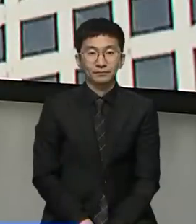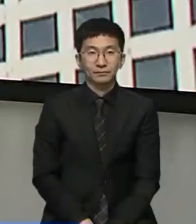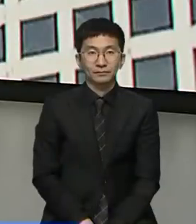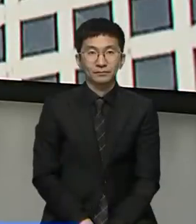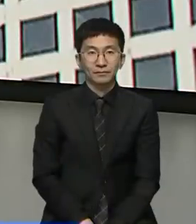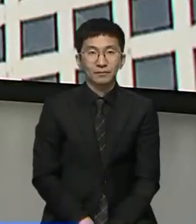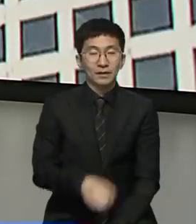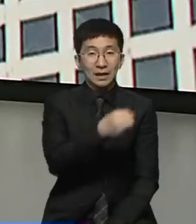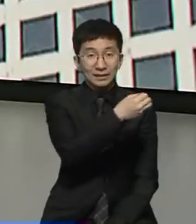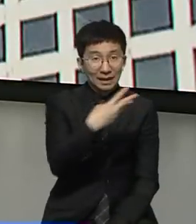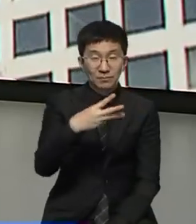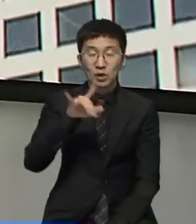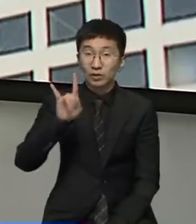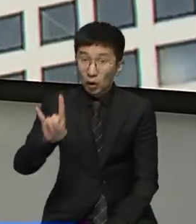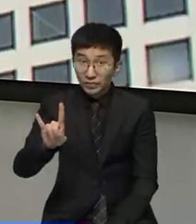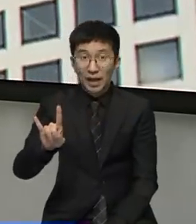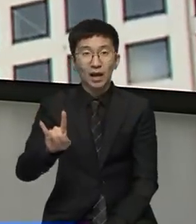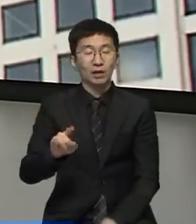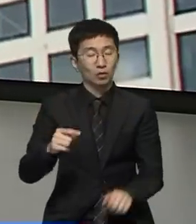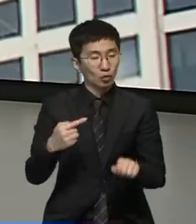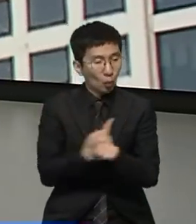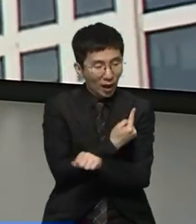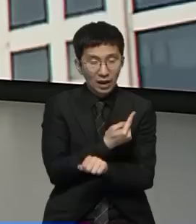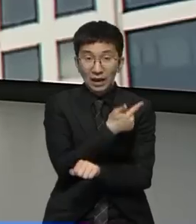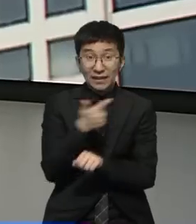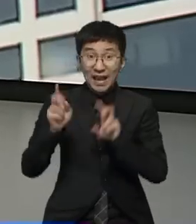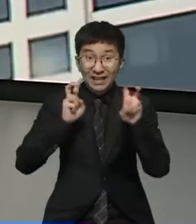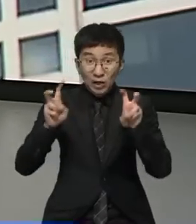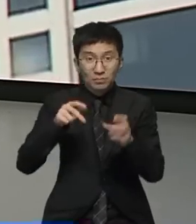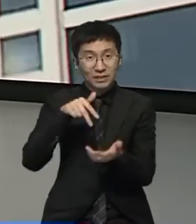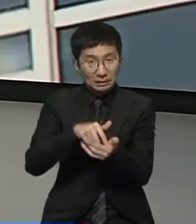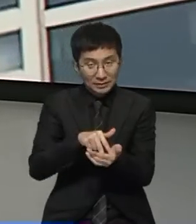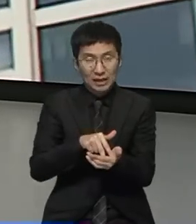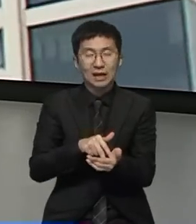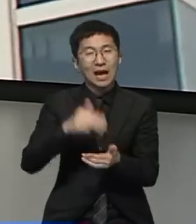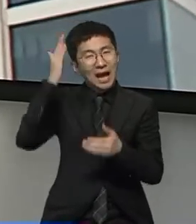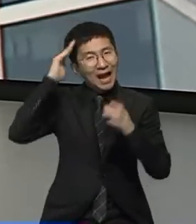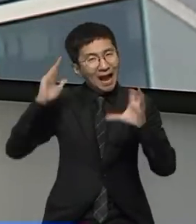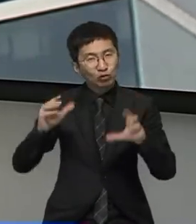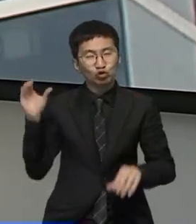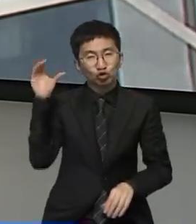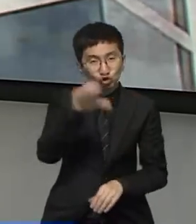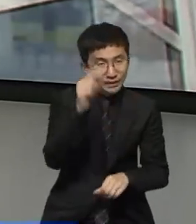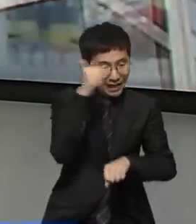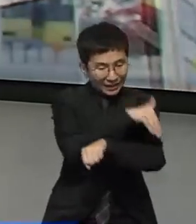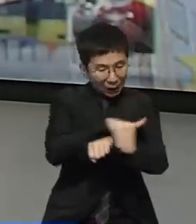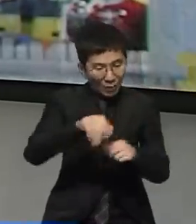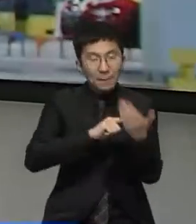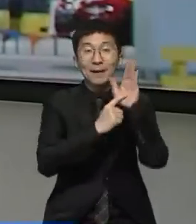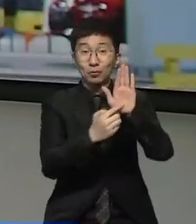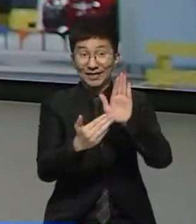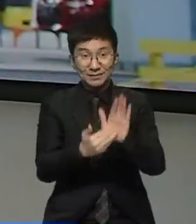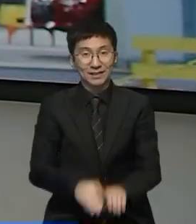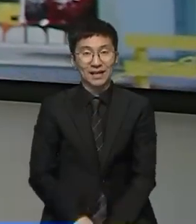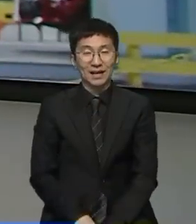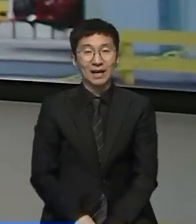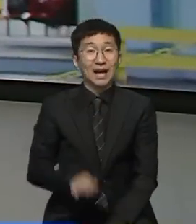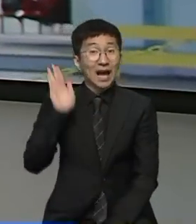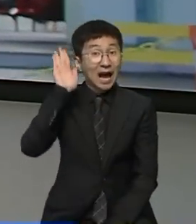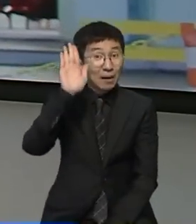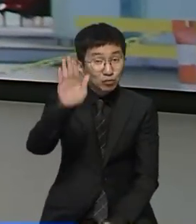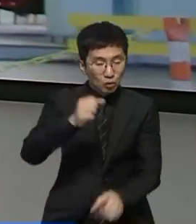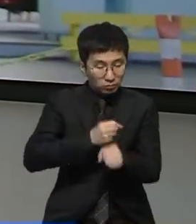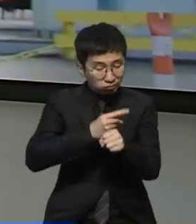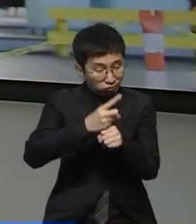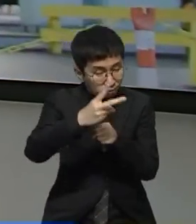다음 소식입니다. 삼성과 현대차를 비롯한 대기업들이 대규모 국내 투자 계획을 발표했습니다. 앞으로 몇